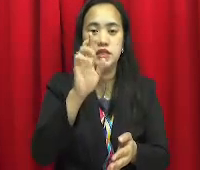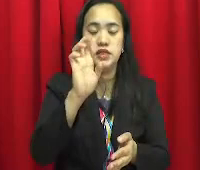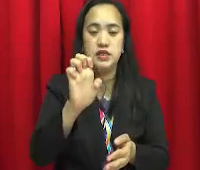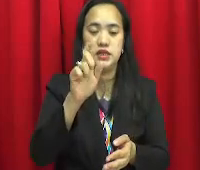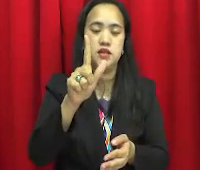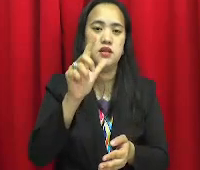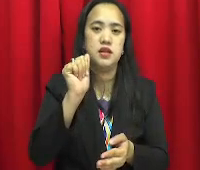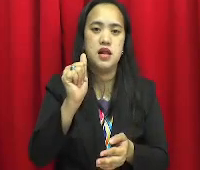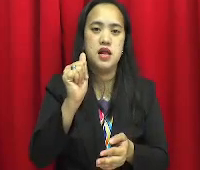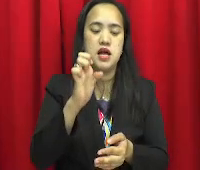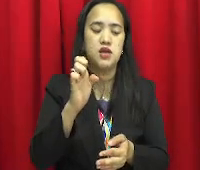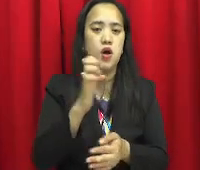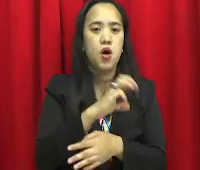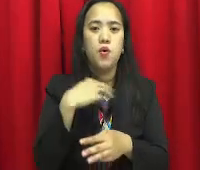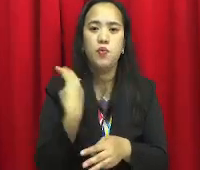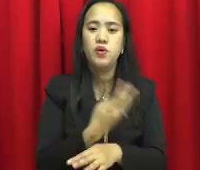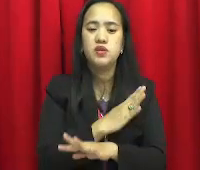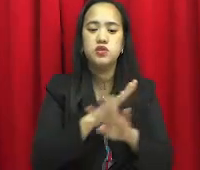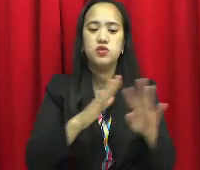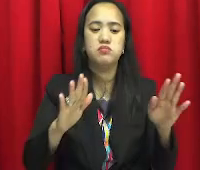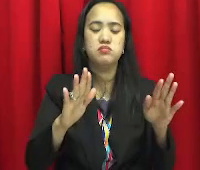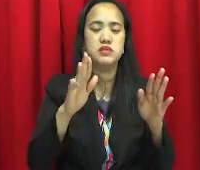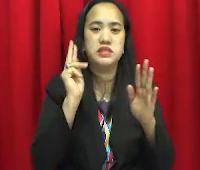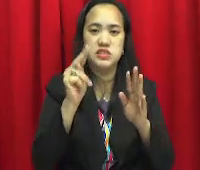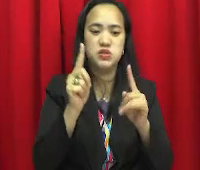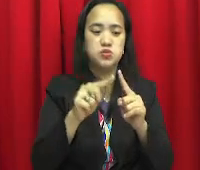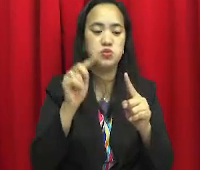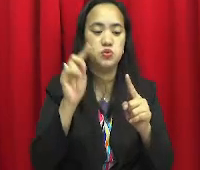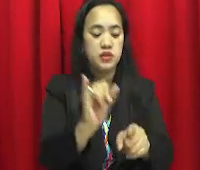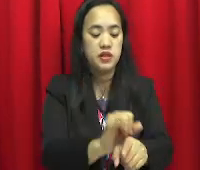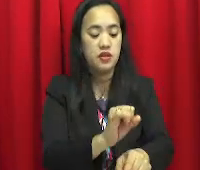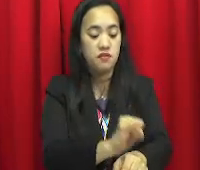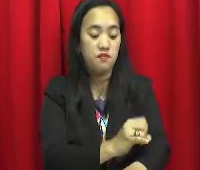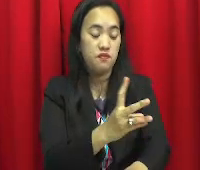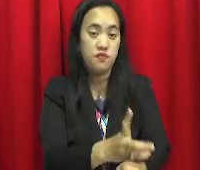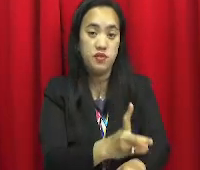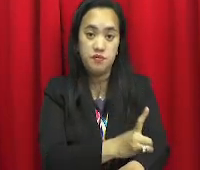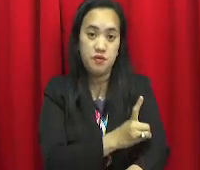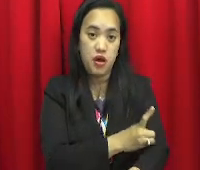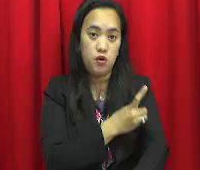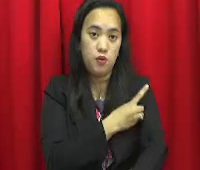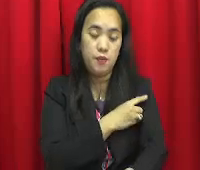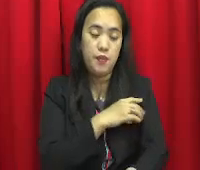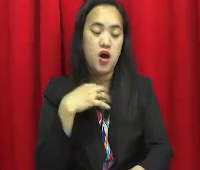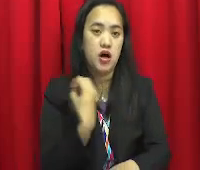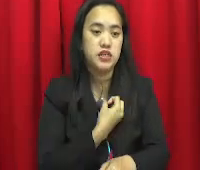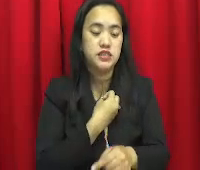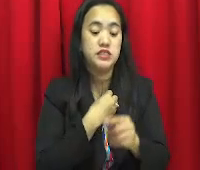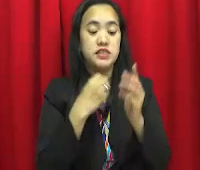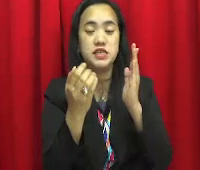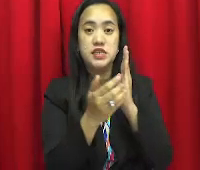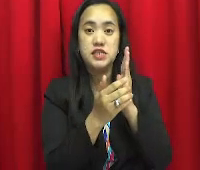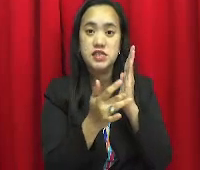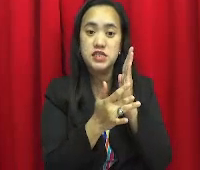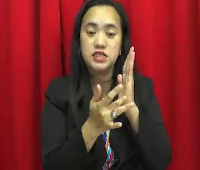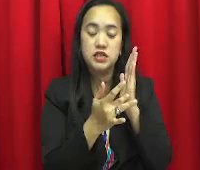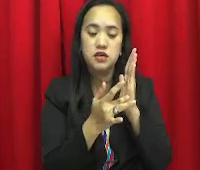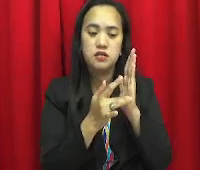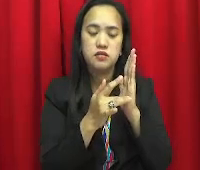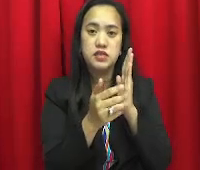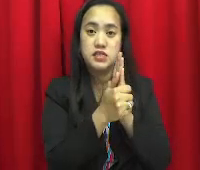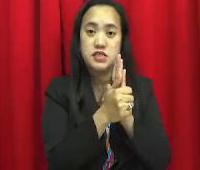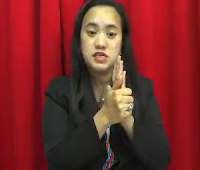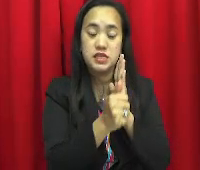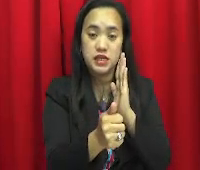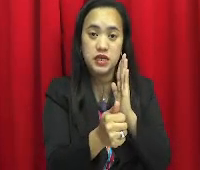Hindi nade-develop yung ating skill para mag-handle ng problema sa pamilya. Kung kailan tayo nagre-relax. So,